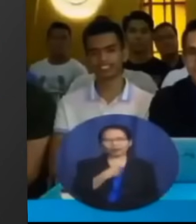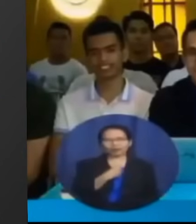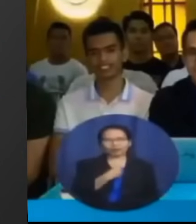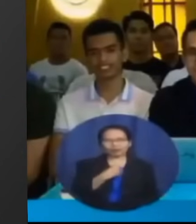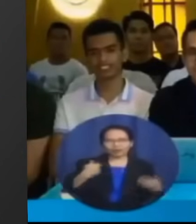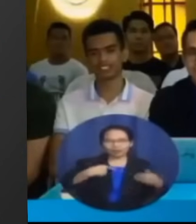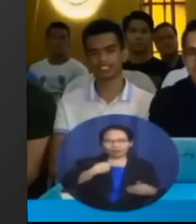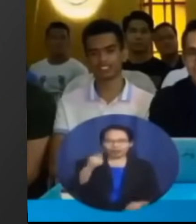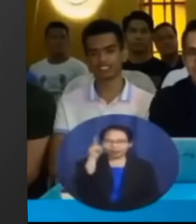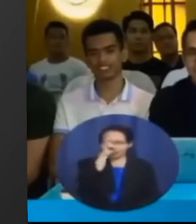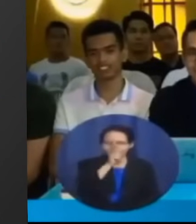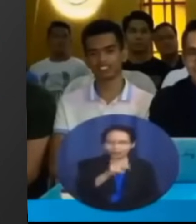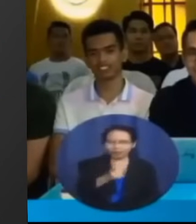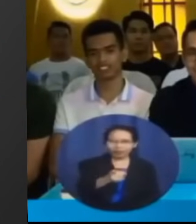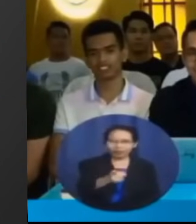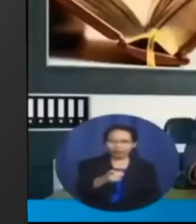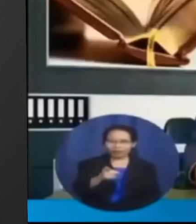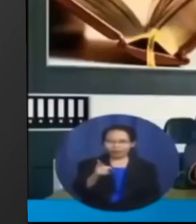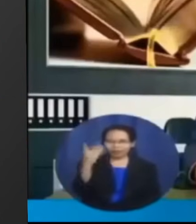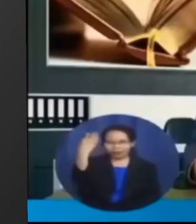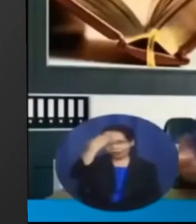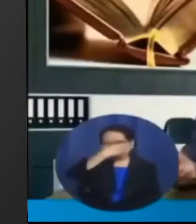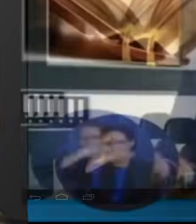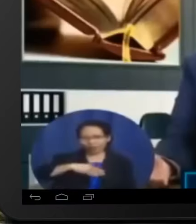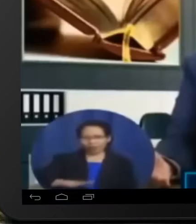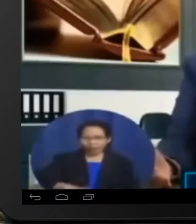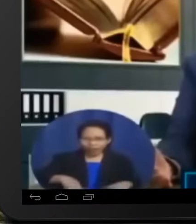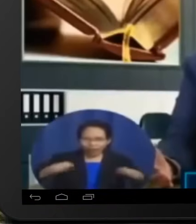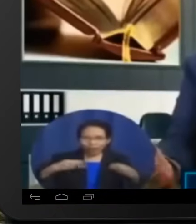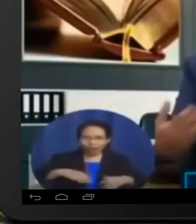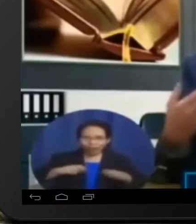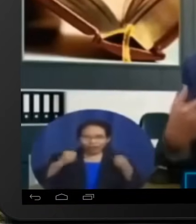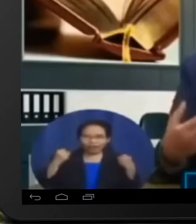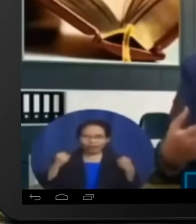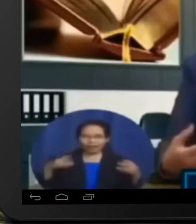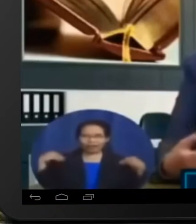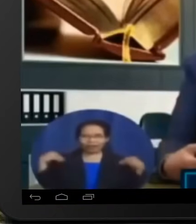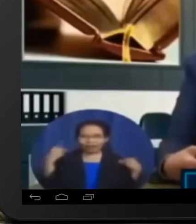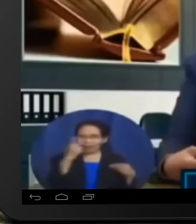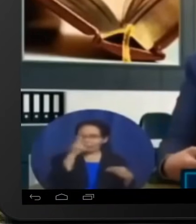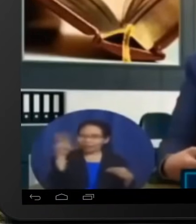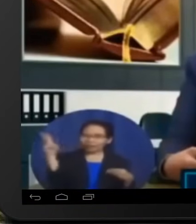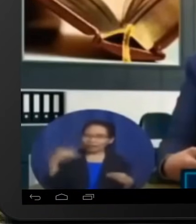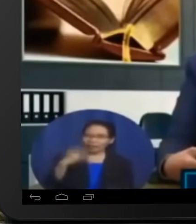May nagsabi sa akin, ay, pogi mo. Ano kung tatanggapin nyo? Nakikita ko naman ang mukha ko.